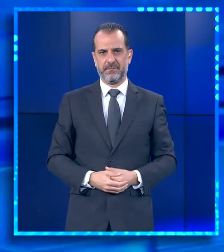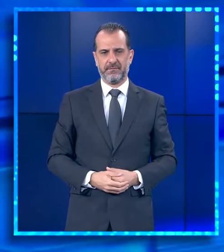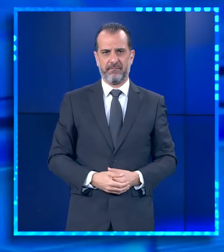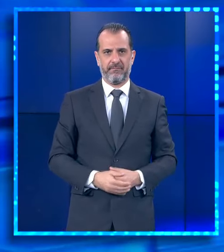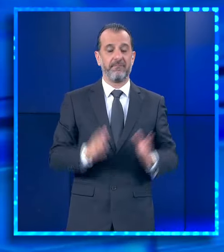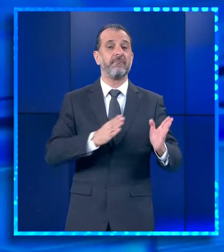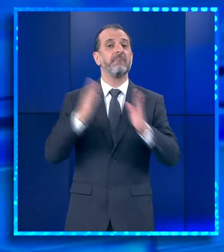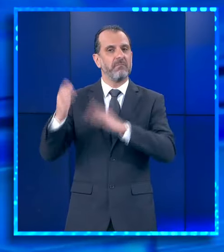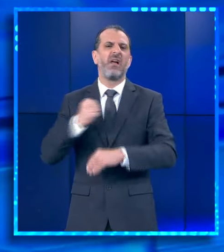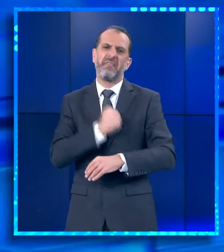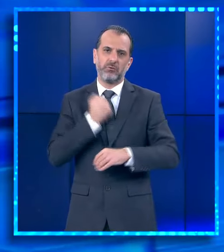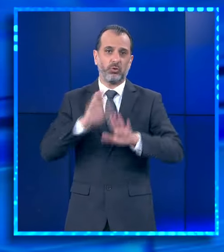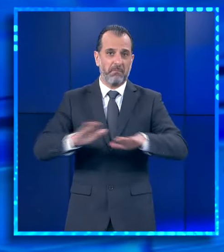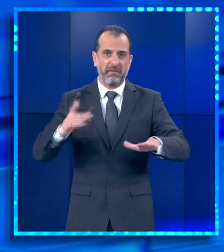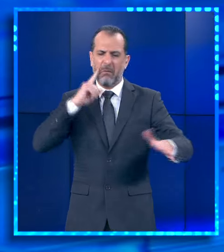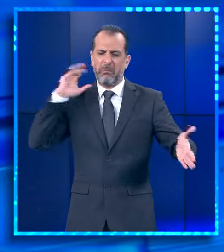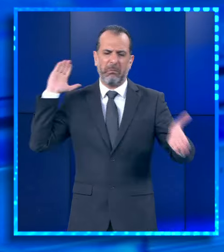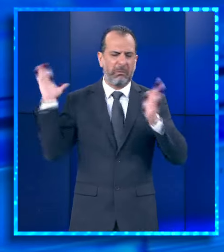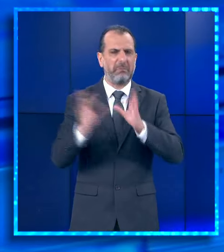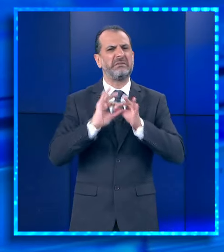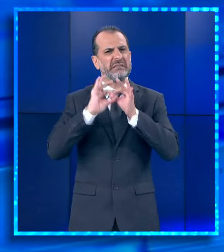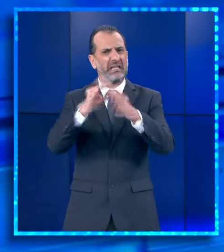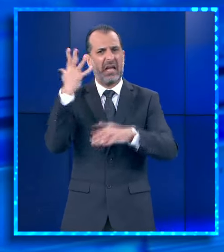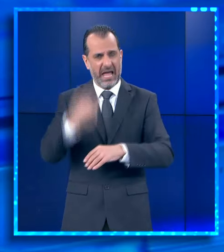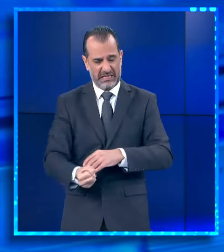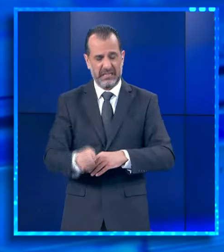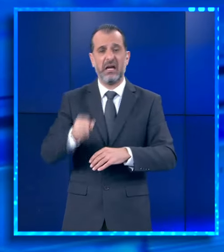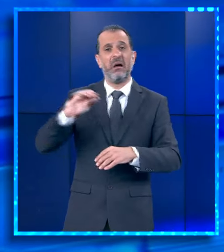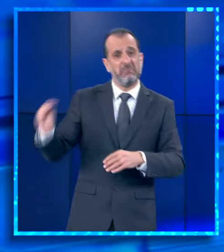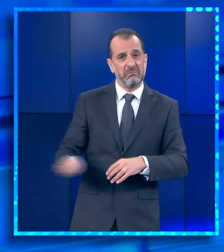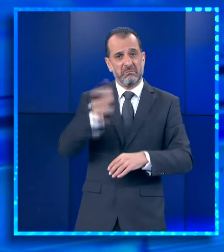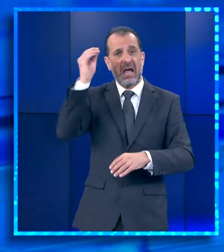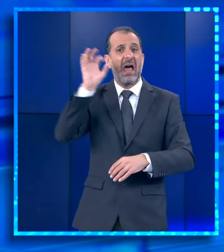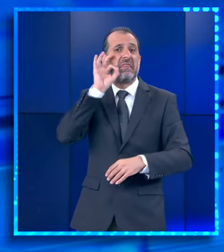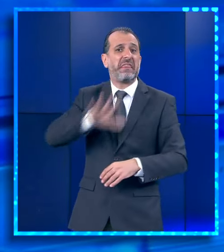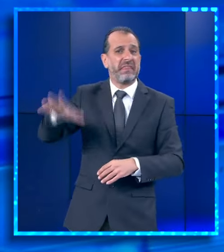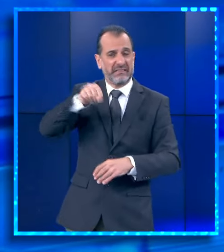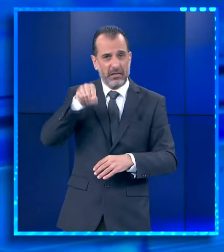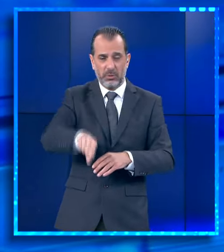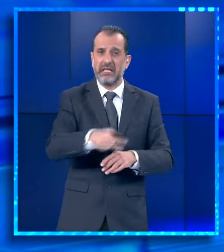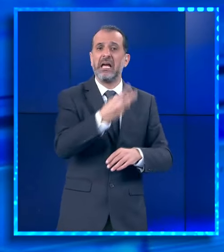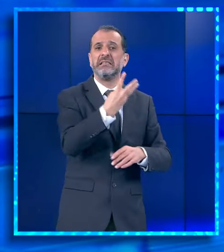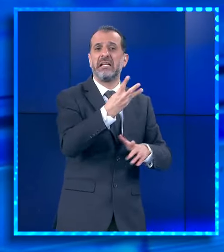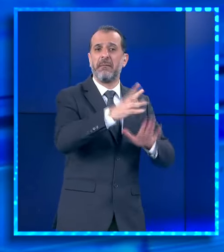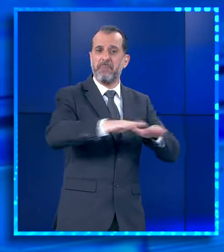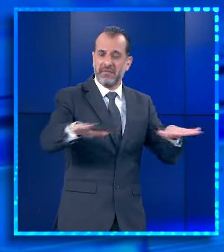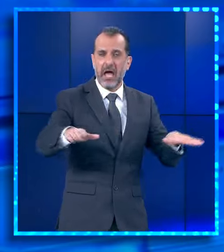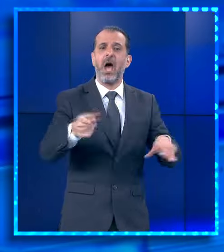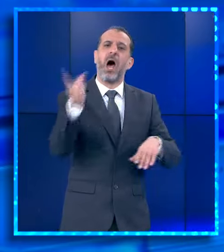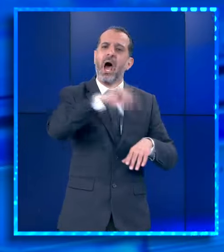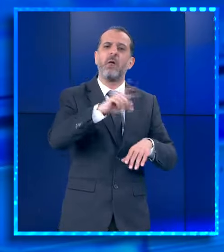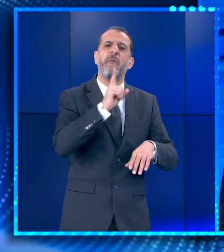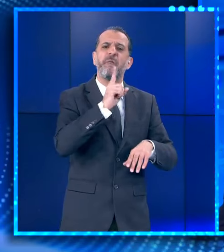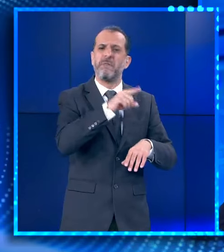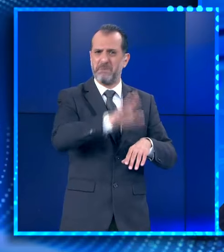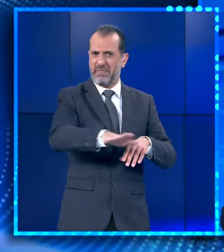Τα περιστατικά βίας μεταξύ ανηλίκων δεν έχουν τέλος. Στη Θεσσαλονίκη τρεις ανήλικοι ξυλοκόπησαν συνομήλικό τους. Πάμε στην Ραλιό Λεπίδου